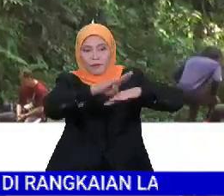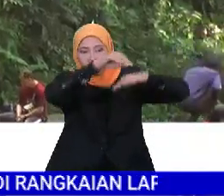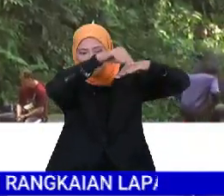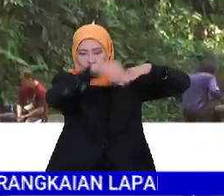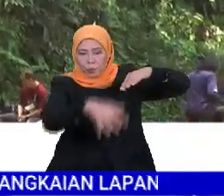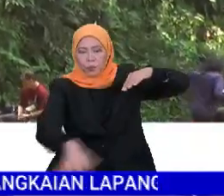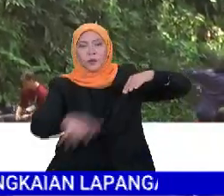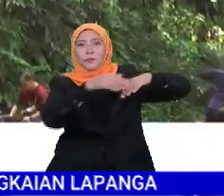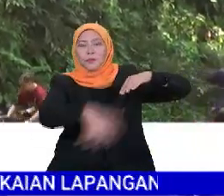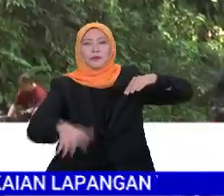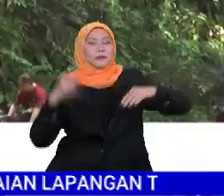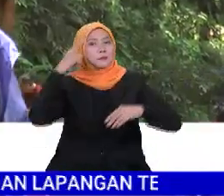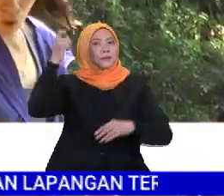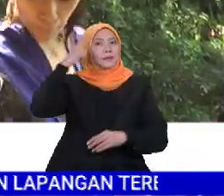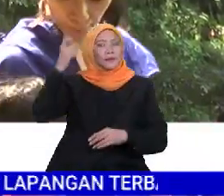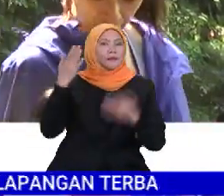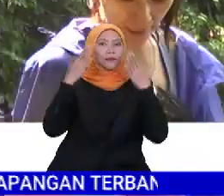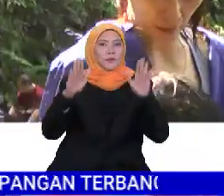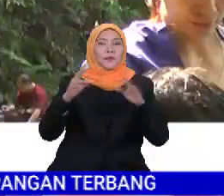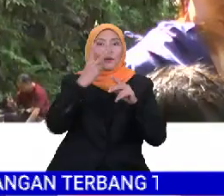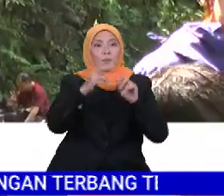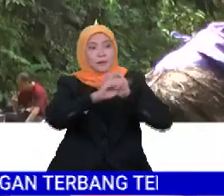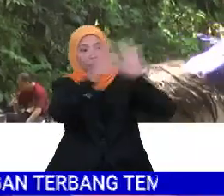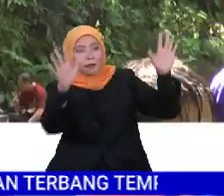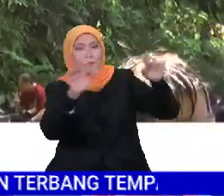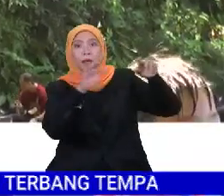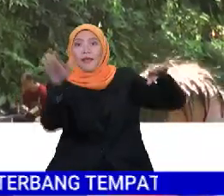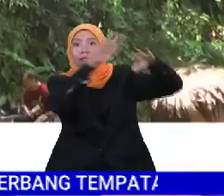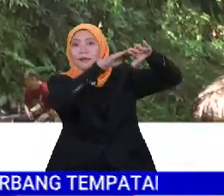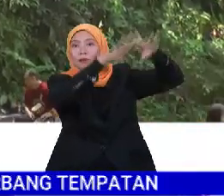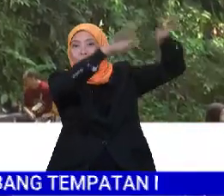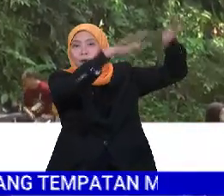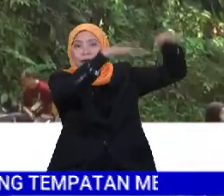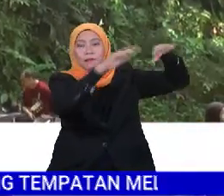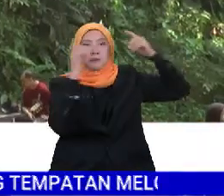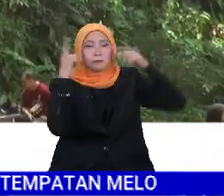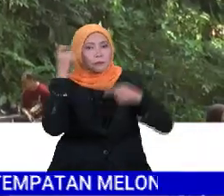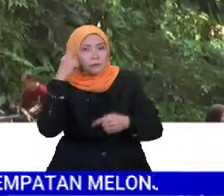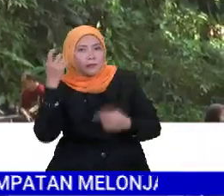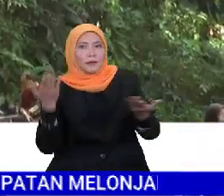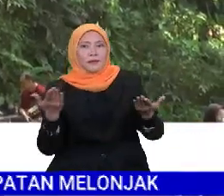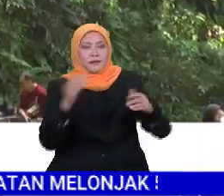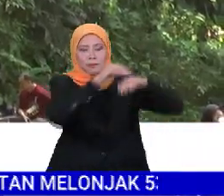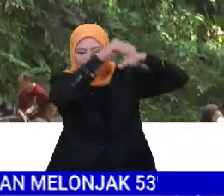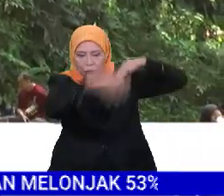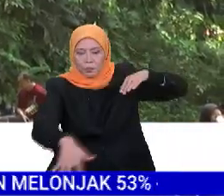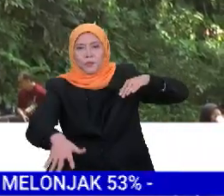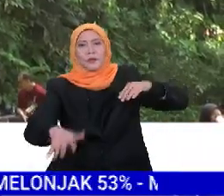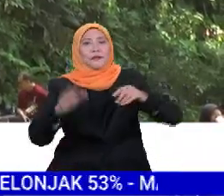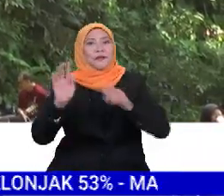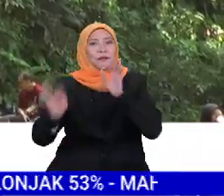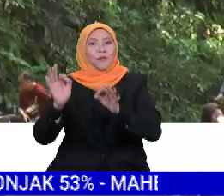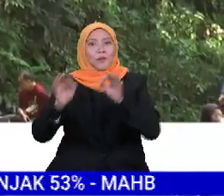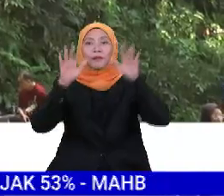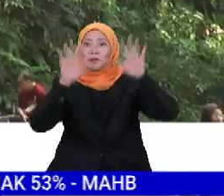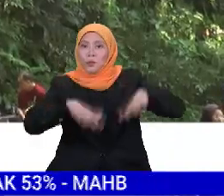turun dengan laju. Kita pun tak perasan kan. Mungkin kita tengok cerah tapi dekat atas tu tengah hujan. Jadi kalau boleh, kalau dalam berita cakap